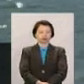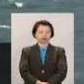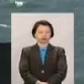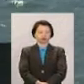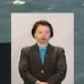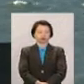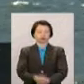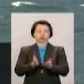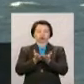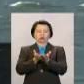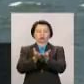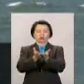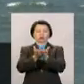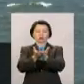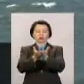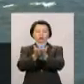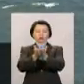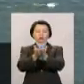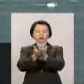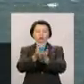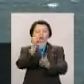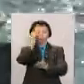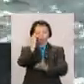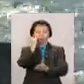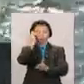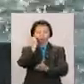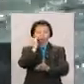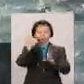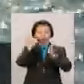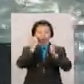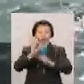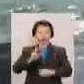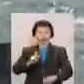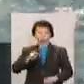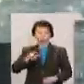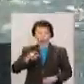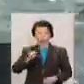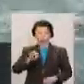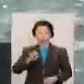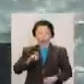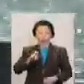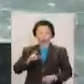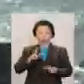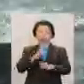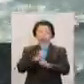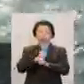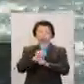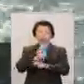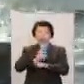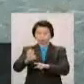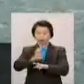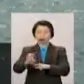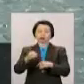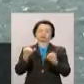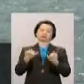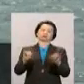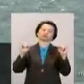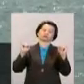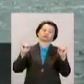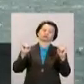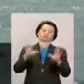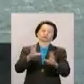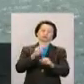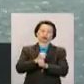Dalam pelayaran itu, hasrat pelayar berpengalaman negara Khairul Nizam Mohd Afendi untuk meraih emas tidak kesampaian apabila